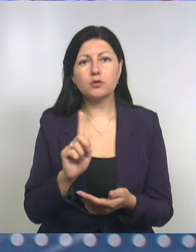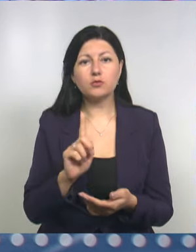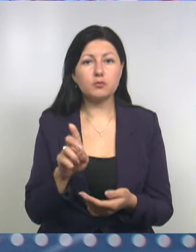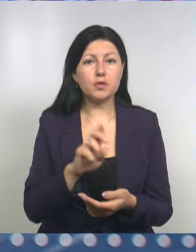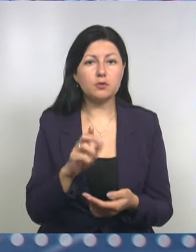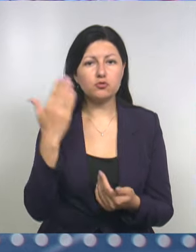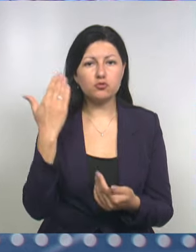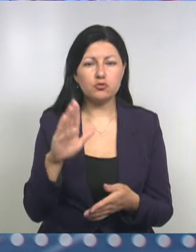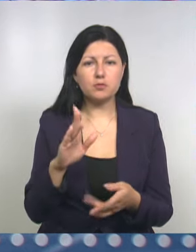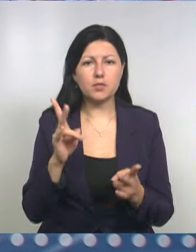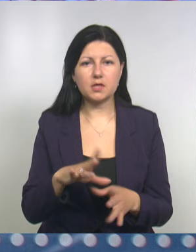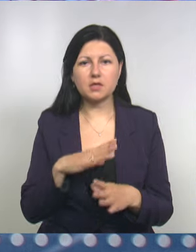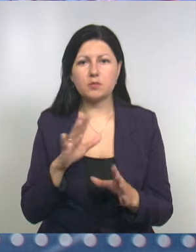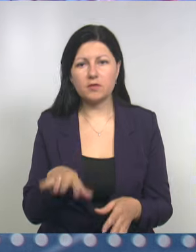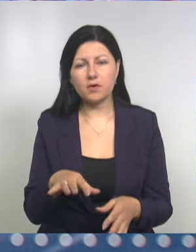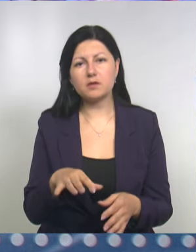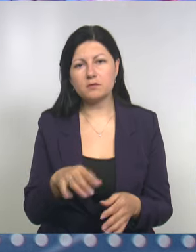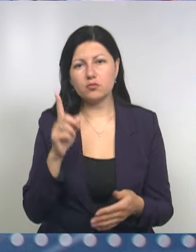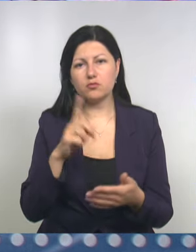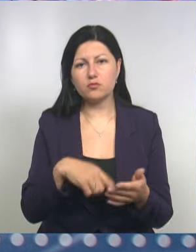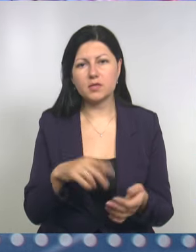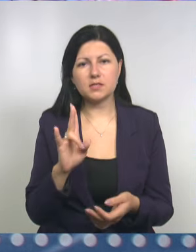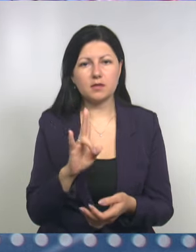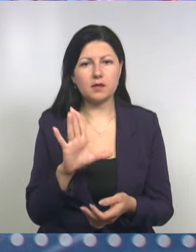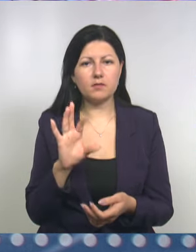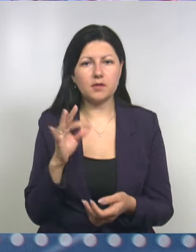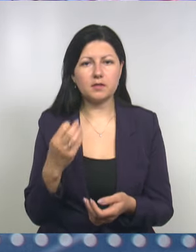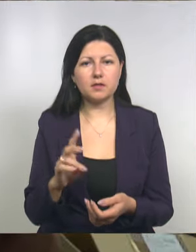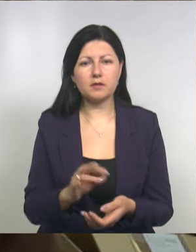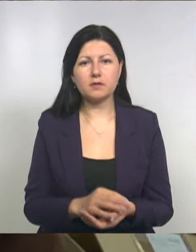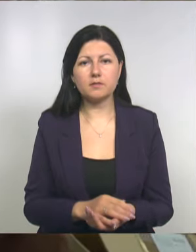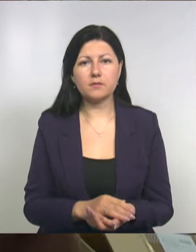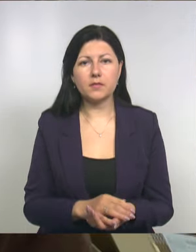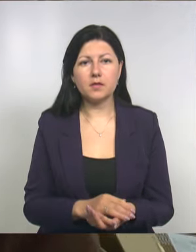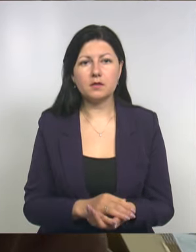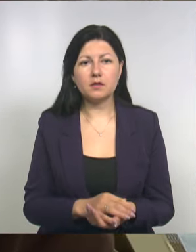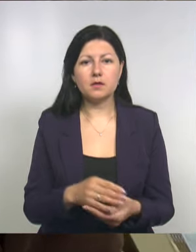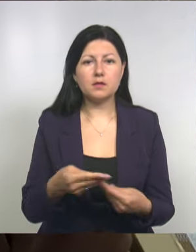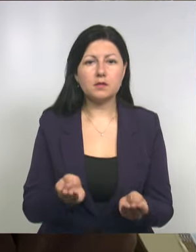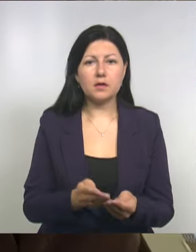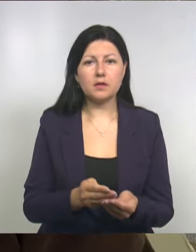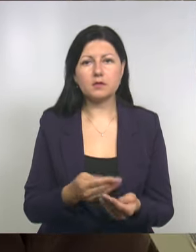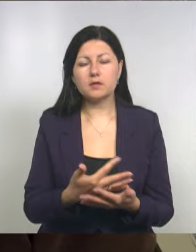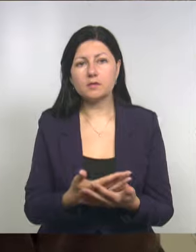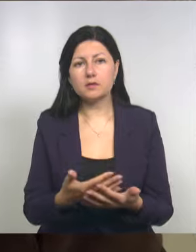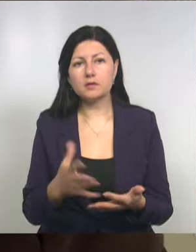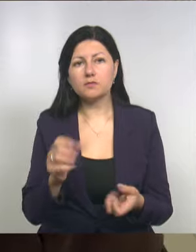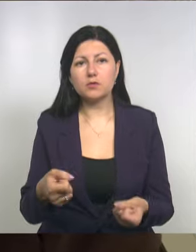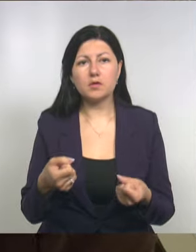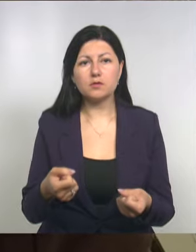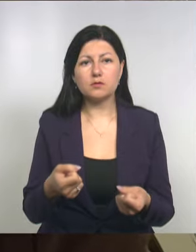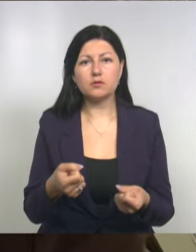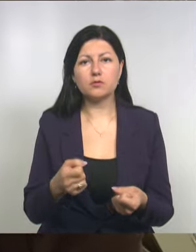белгородцев чужой беды не бывает, в очередной раз убедилась Наталья Войтенко. Тарелки, Посуда,